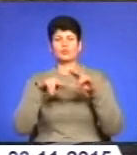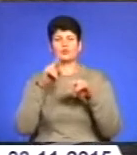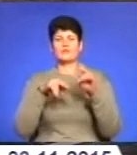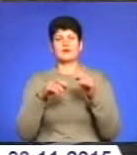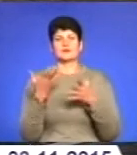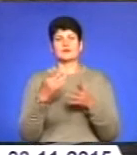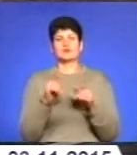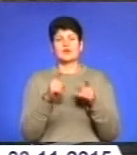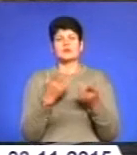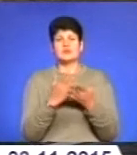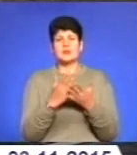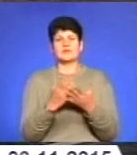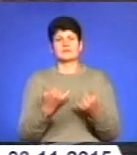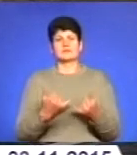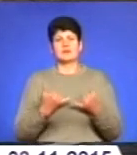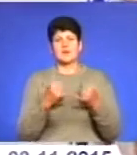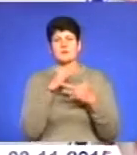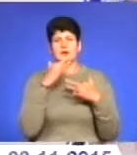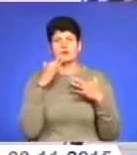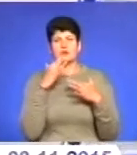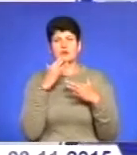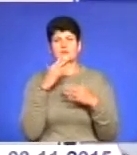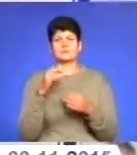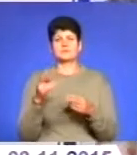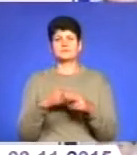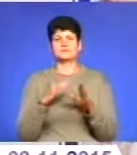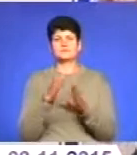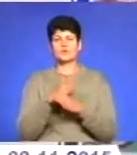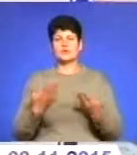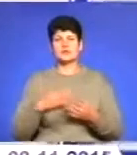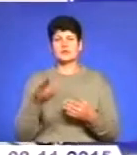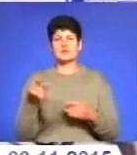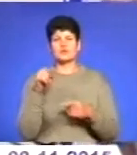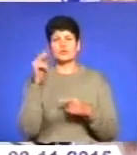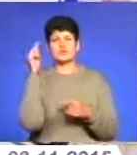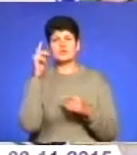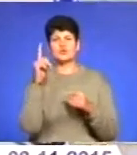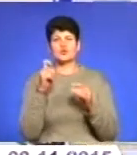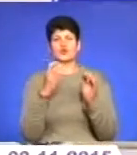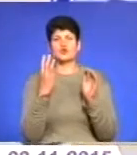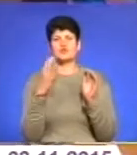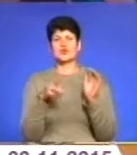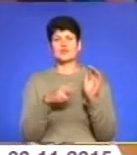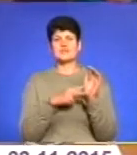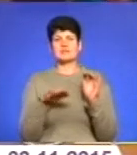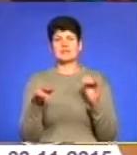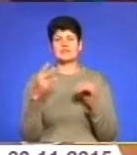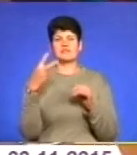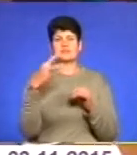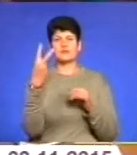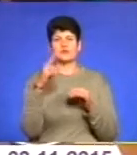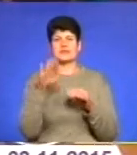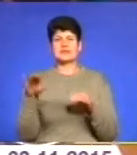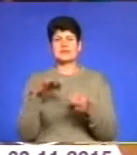студмістечка, стала прихистком багатьох знедолених дітей. У школі навчається 147 дітей, 22 з яких – сироти. Також є